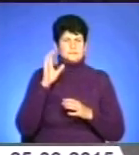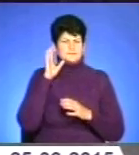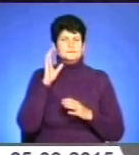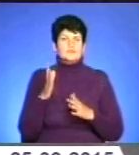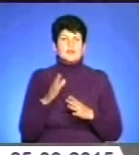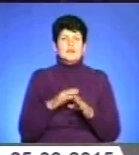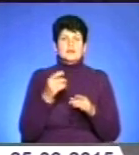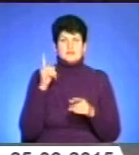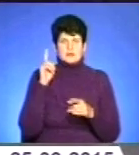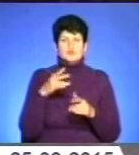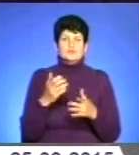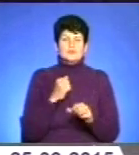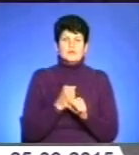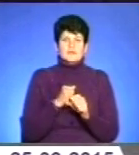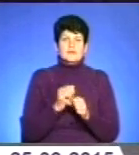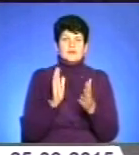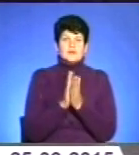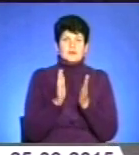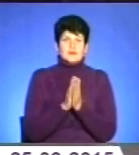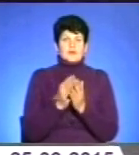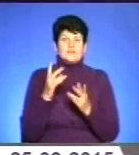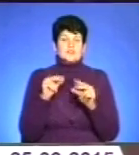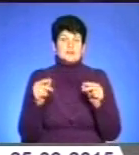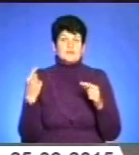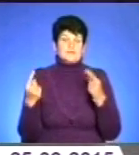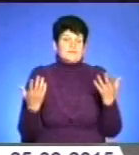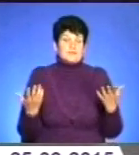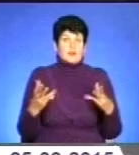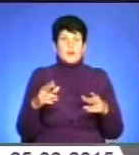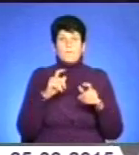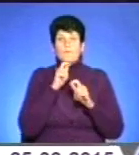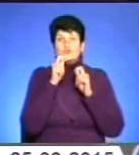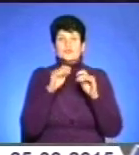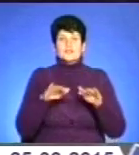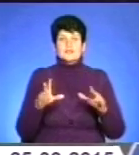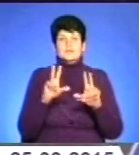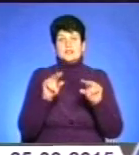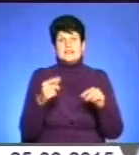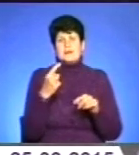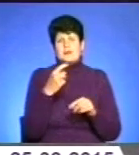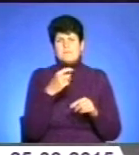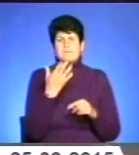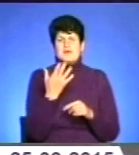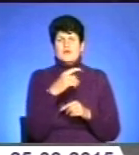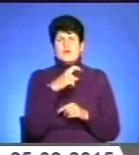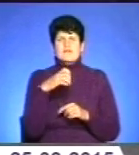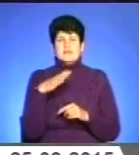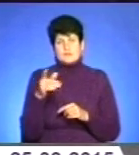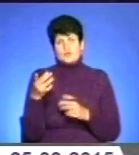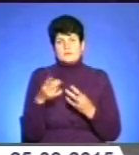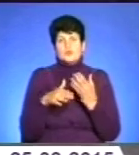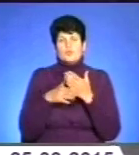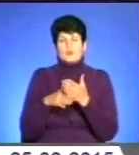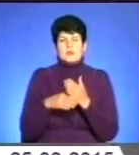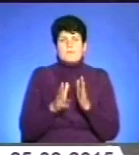що відбувається, вони аплодують один одному, вони щасливі. Просто подарують дітям щастя, хоча б на пару хвилин, але дійсно їм потрібна допомога. Тому я прошу,